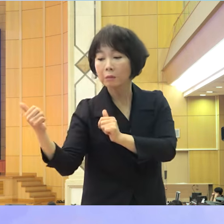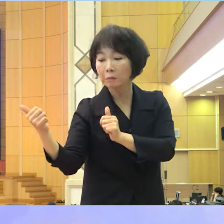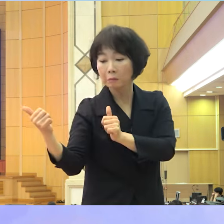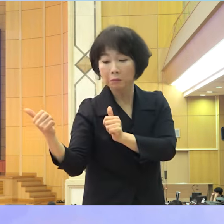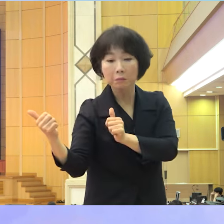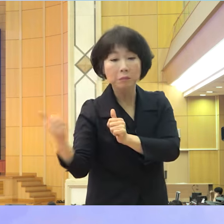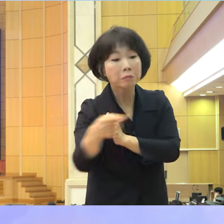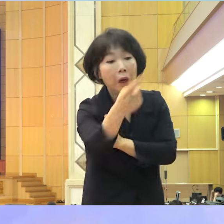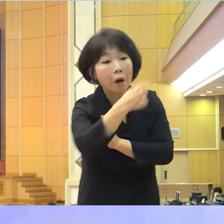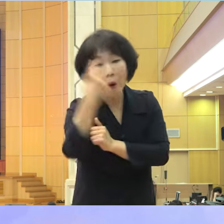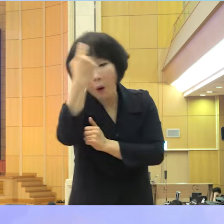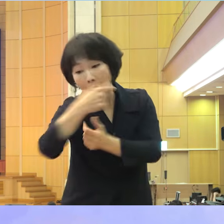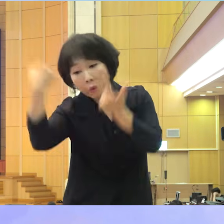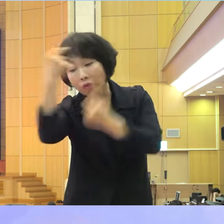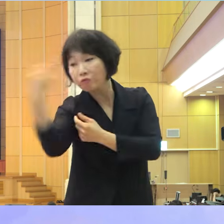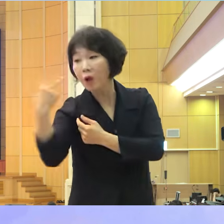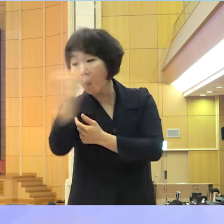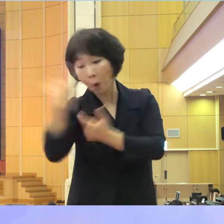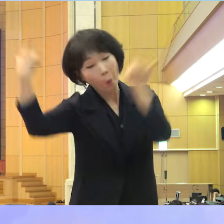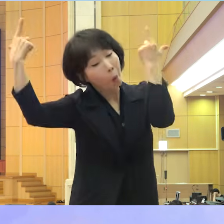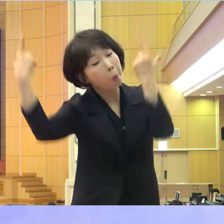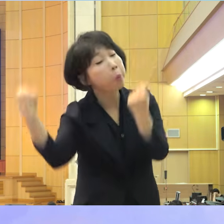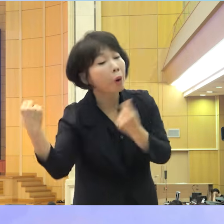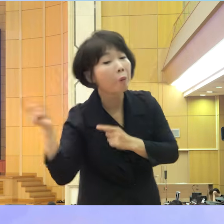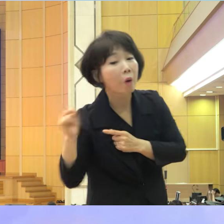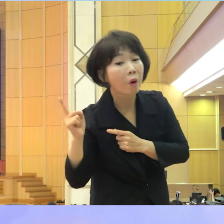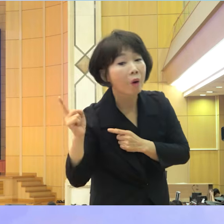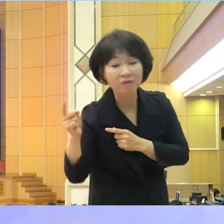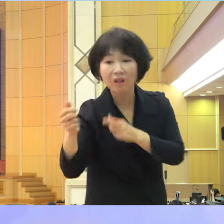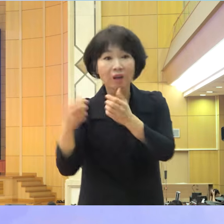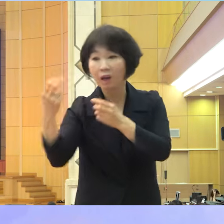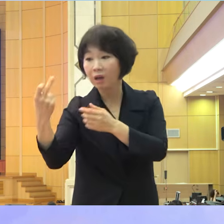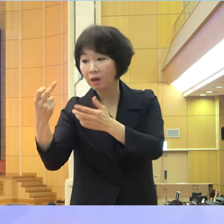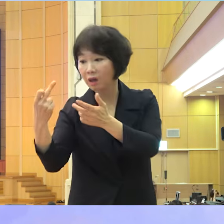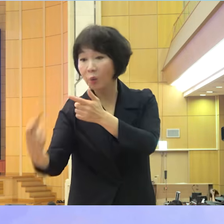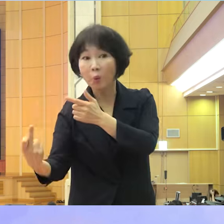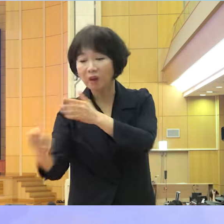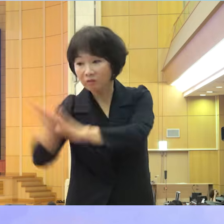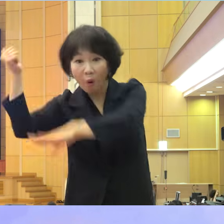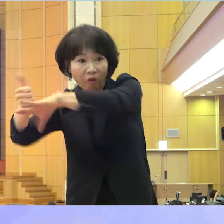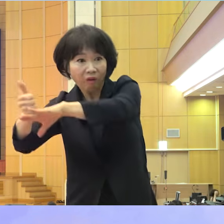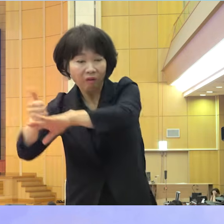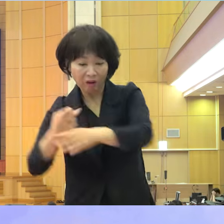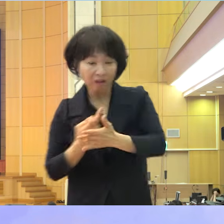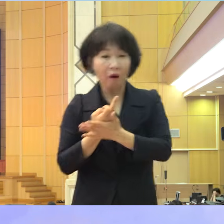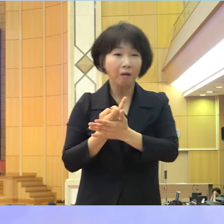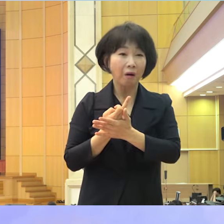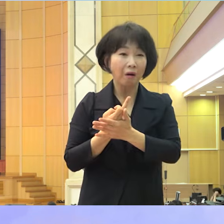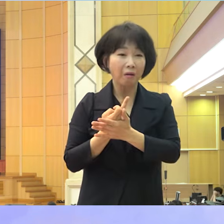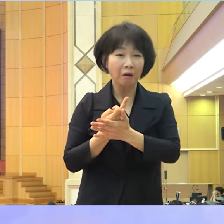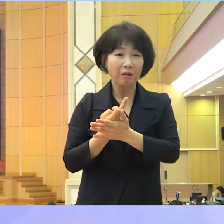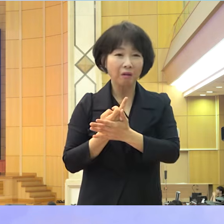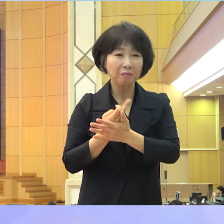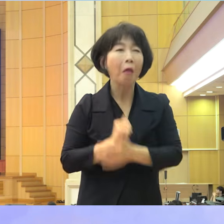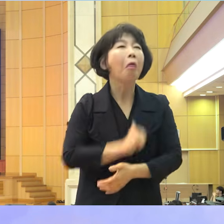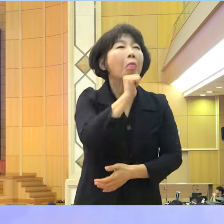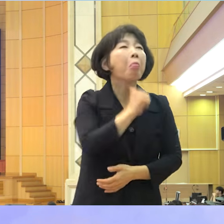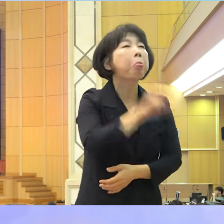봐, 관상이 똑같은데 하나는 성공하고 하나는 뭐라 그래,